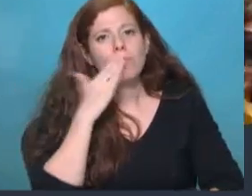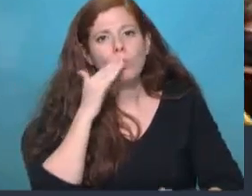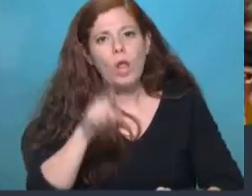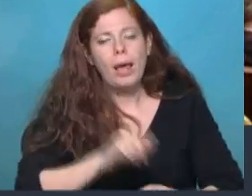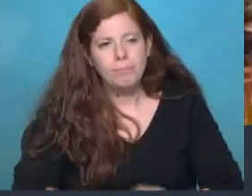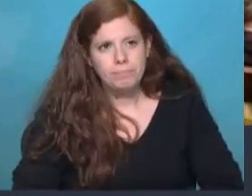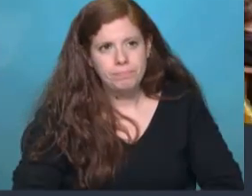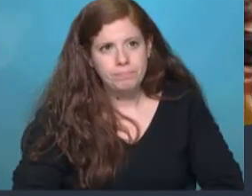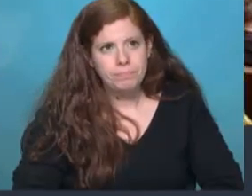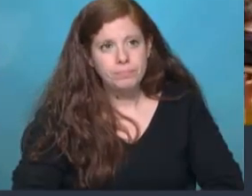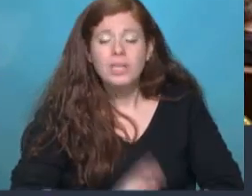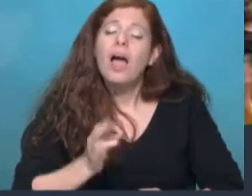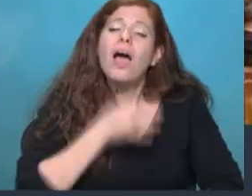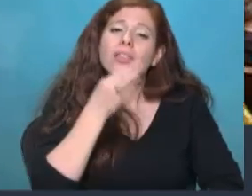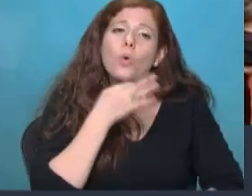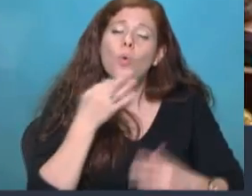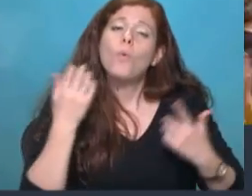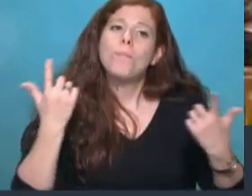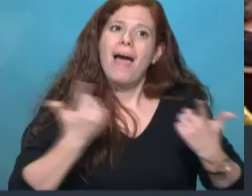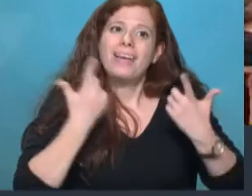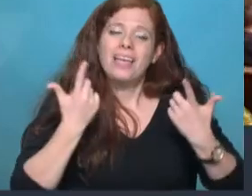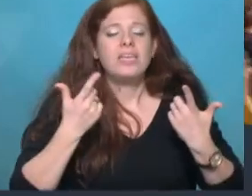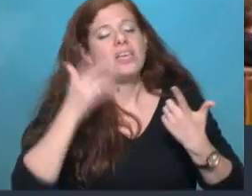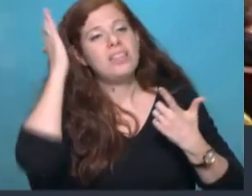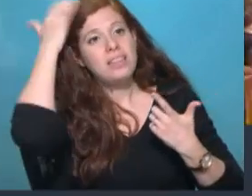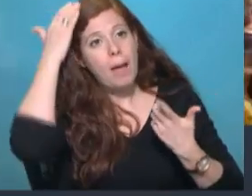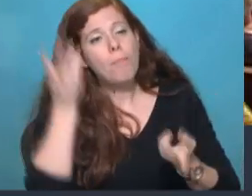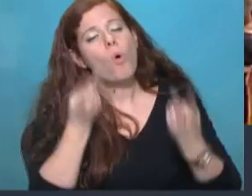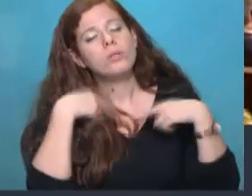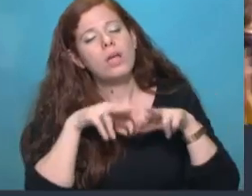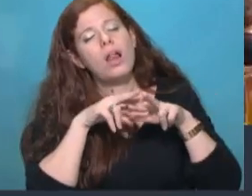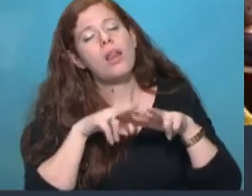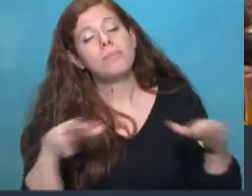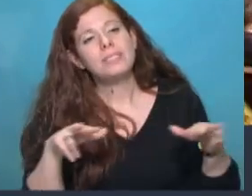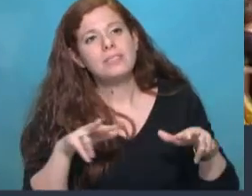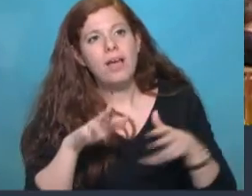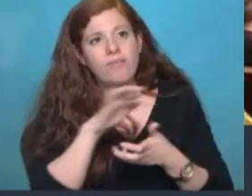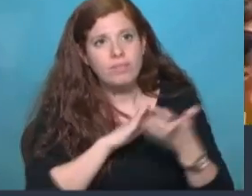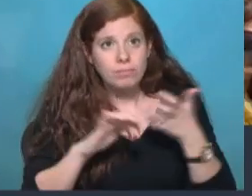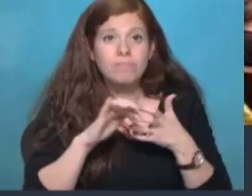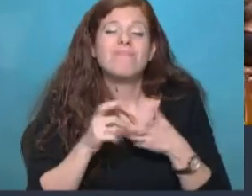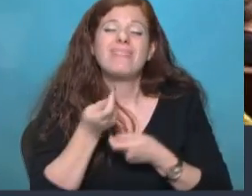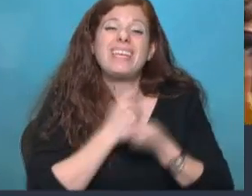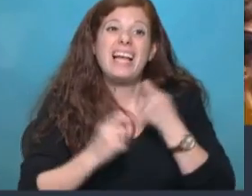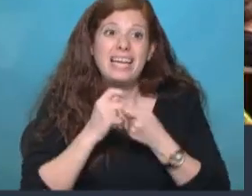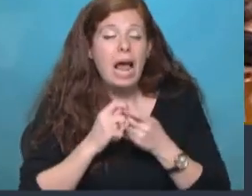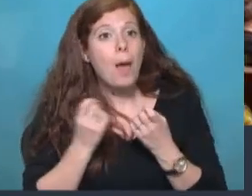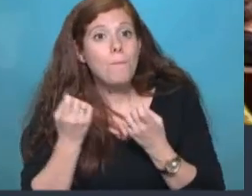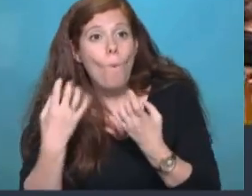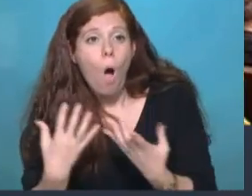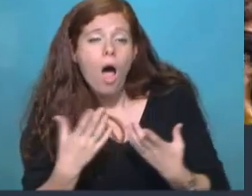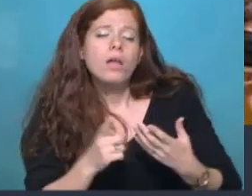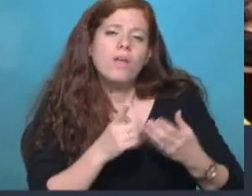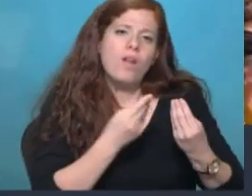אחרי הנאום החגיגי חוזר טראמפ למציאות הסבוכה. כלכלה פורחת, אבל ממשלה על סף השבתה. תמיכה בקרב הבסיס,